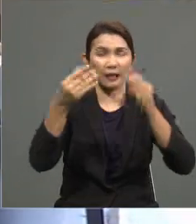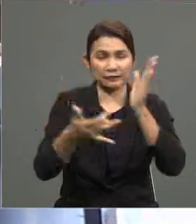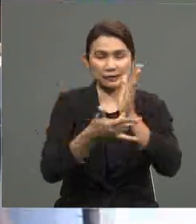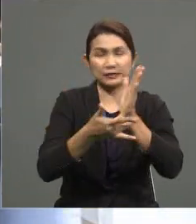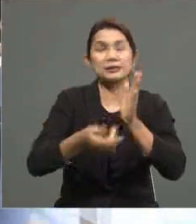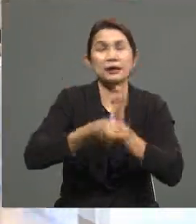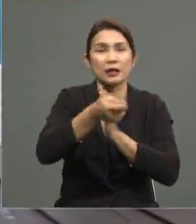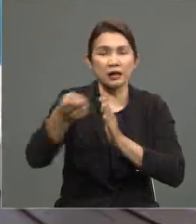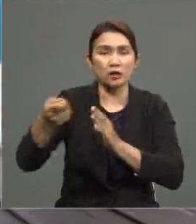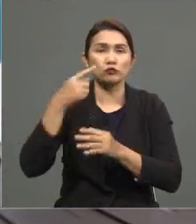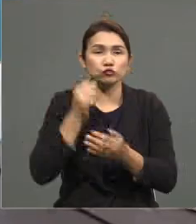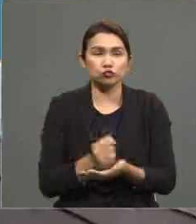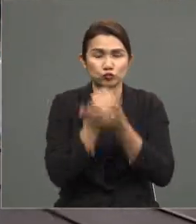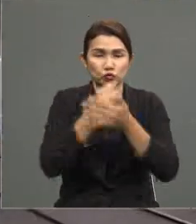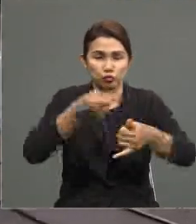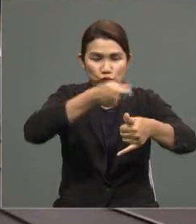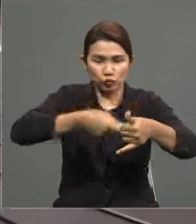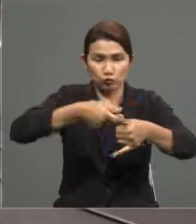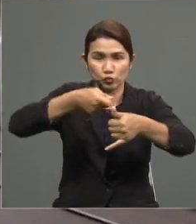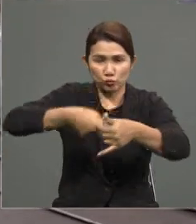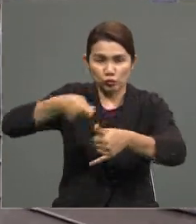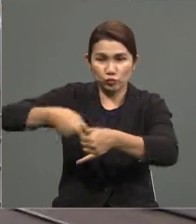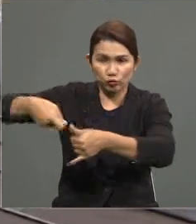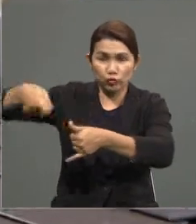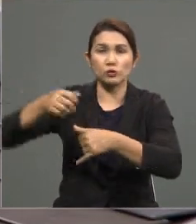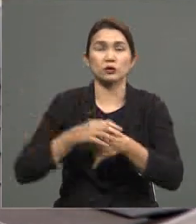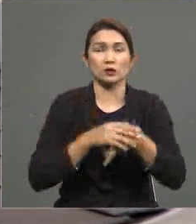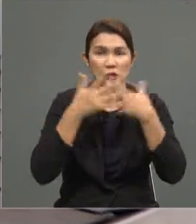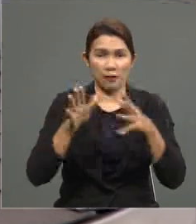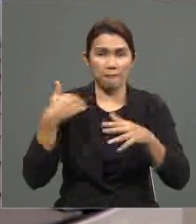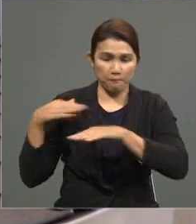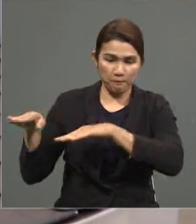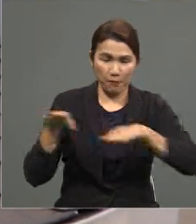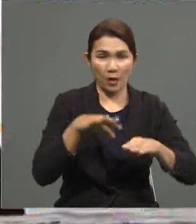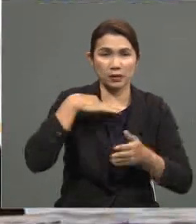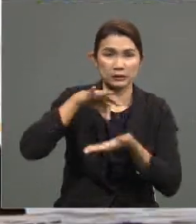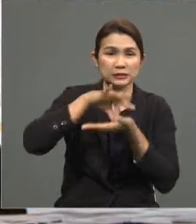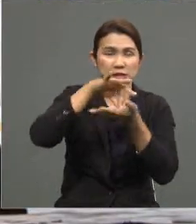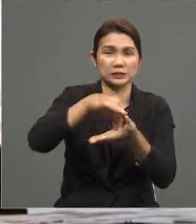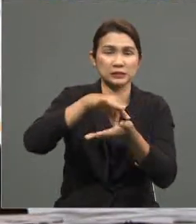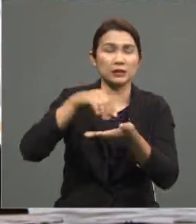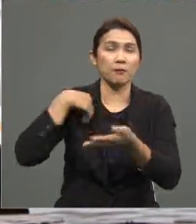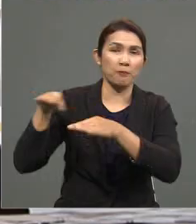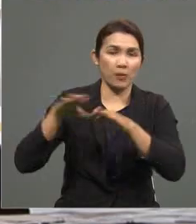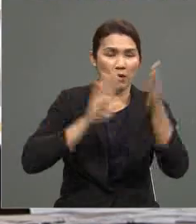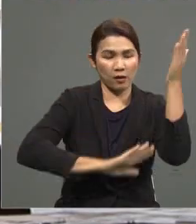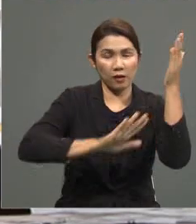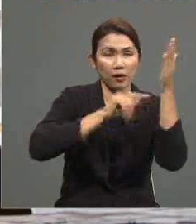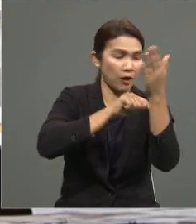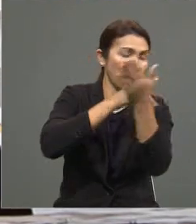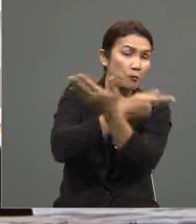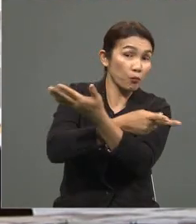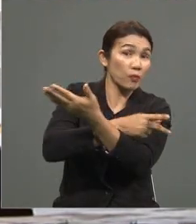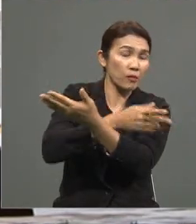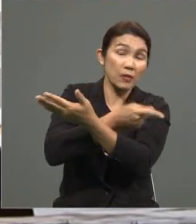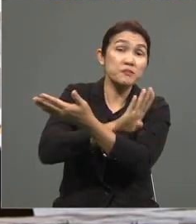Systemเพื่อใช้ตรวจผู้โดยสารก่อนขึ้นเครื่องครับนอกจากนี้ก็เตรียมจุดเช็คอินภายในอาคารผู้โดยสารในประเทศเพื่อรองรับจำนวนผู้